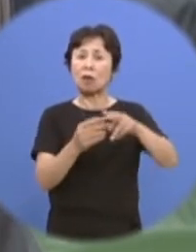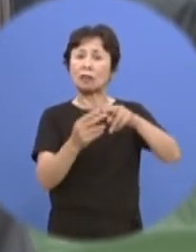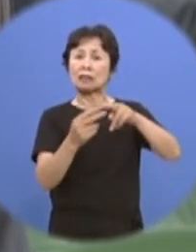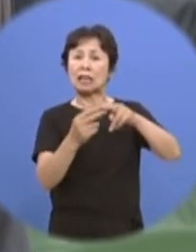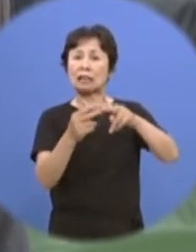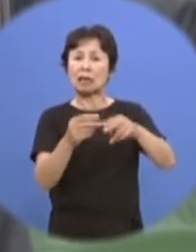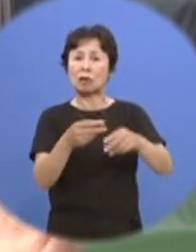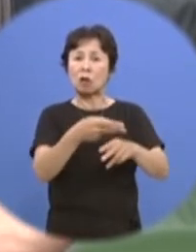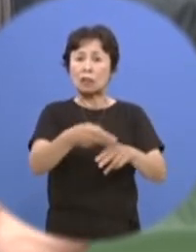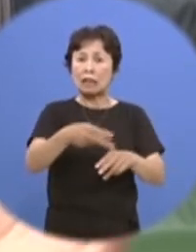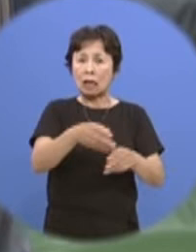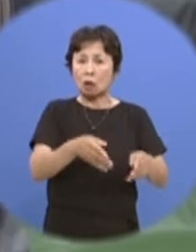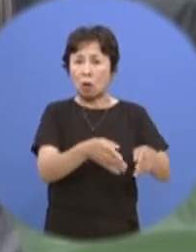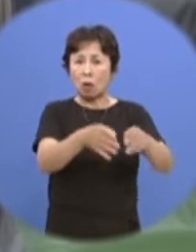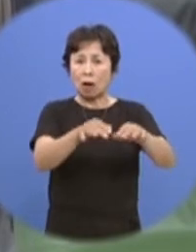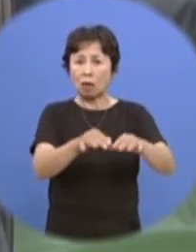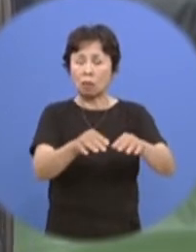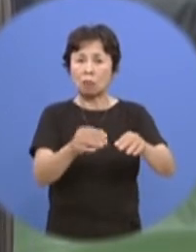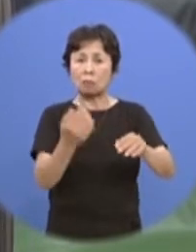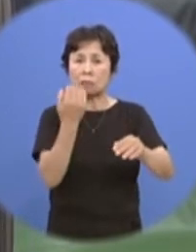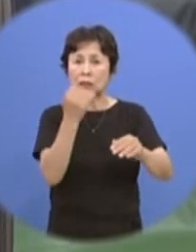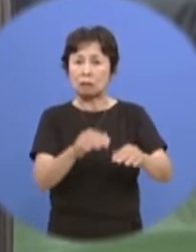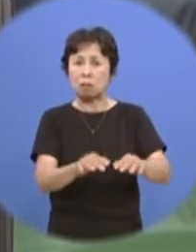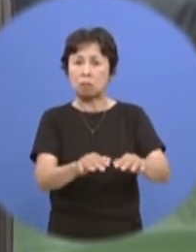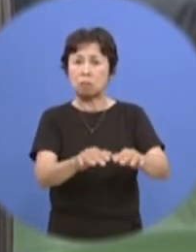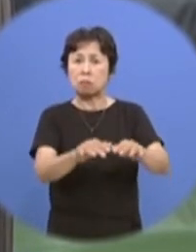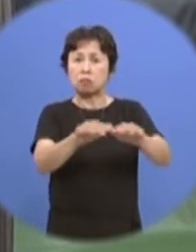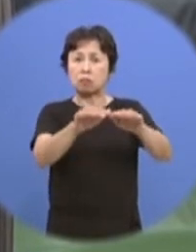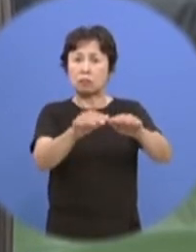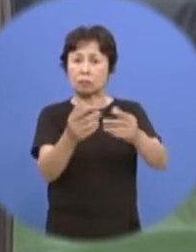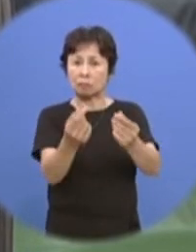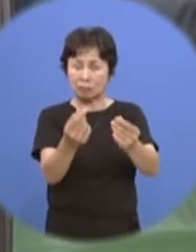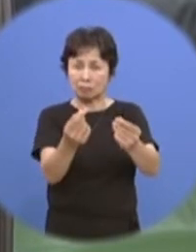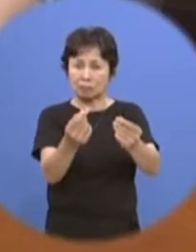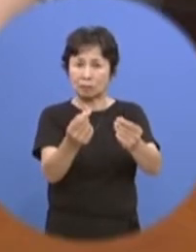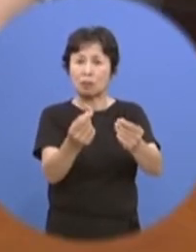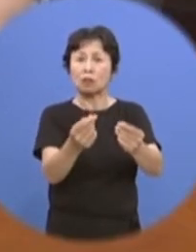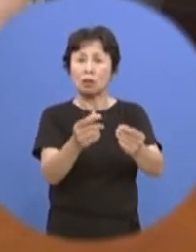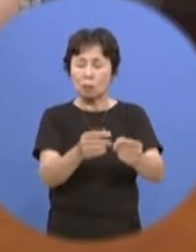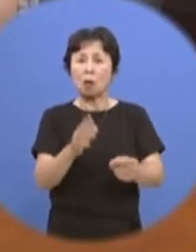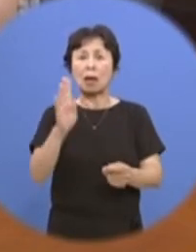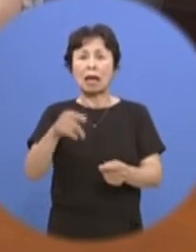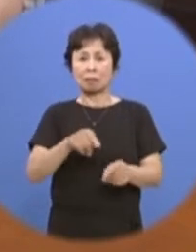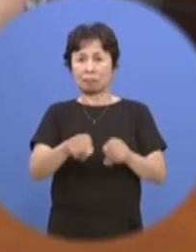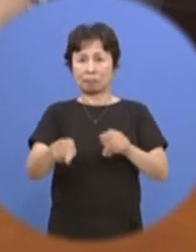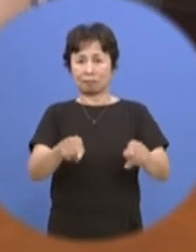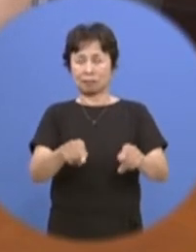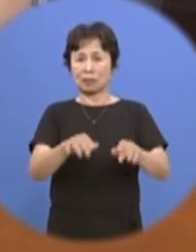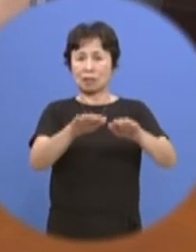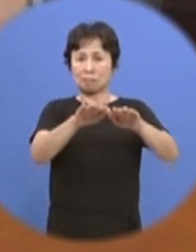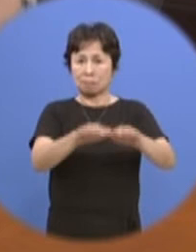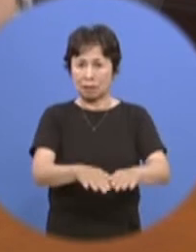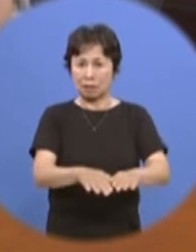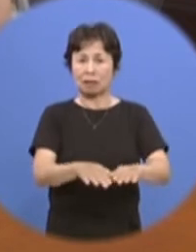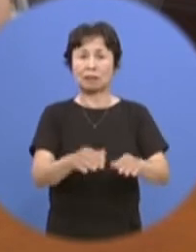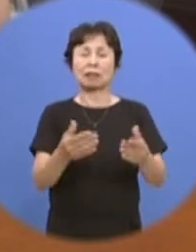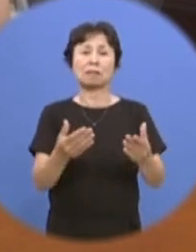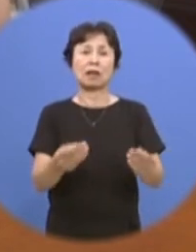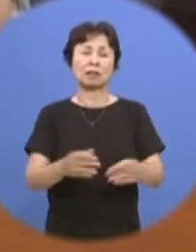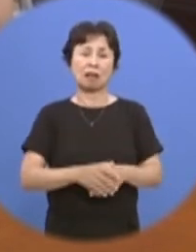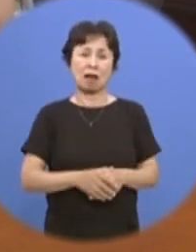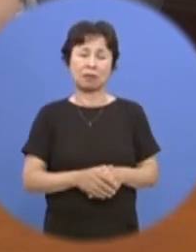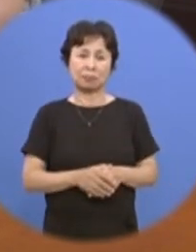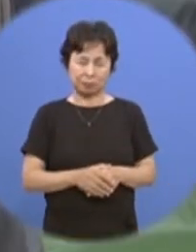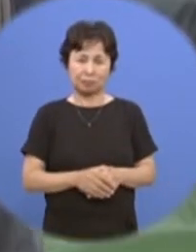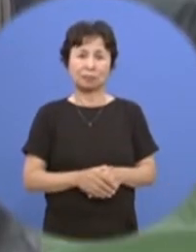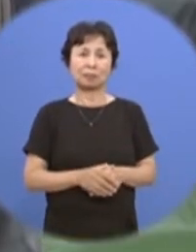なんか県が出動してちゃんと止めたっていうようなことがあるわけです、 なるほど。ソフト対策というのも大変重要です よね。まあそう